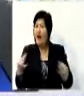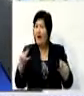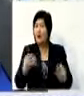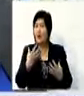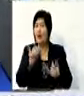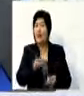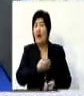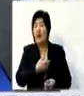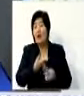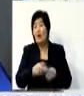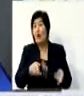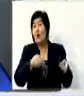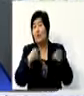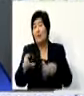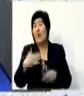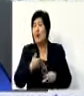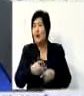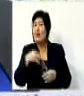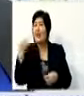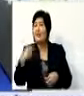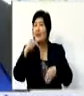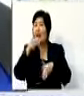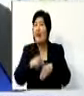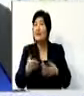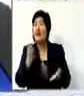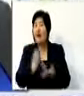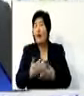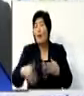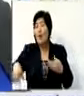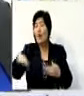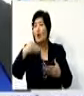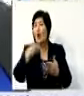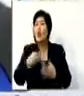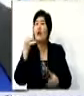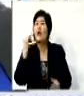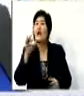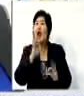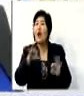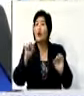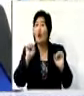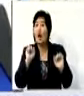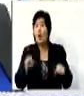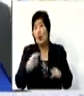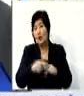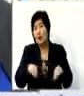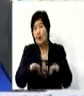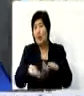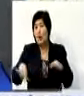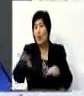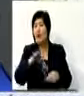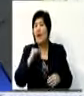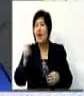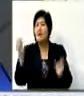танытты. Негізінен бұл сапар маған да өте қызықты әсер қалдырды. Мәселен, аймақтың құнды тарихын айтуға болады. Сонымен бірге бұл өлке